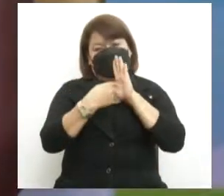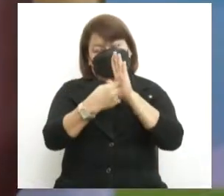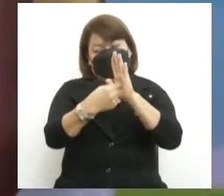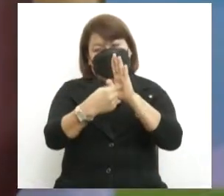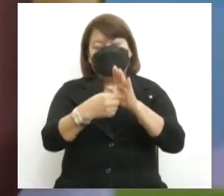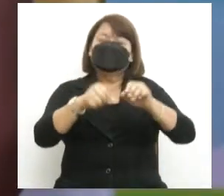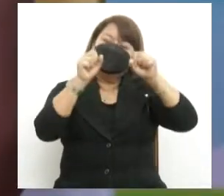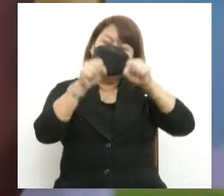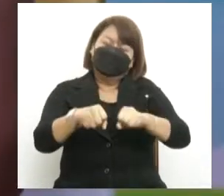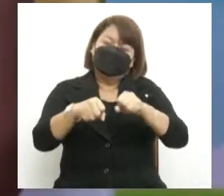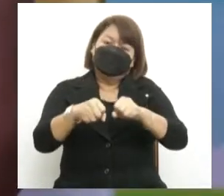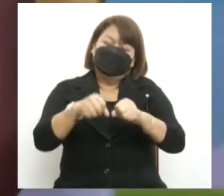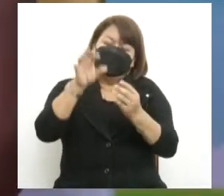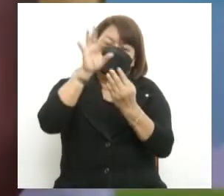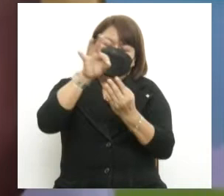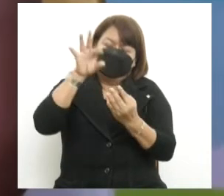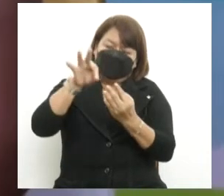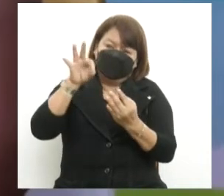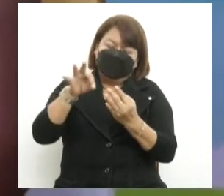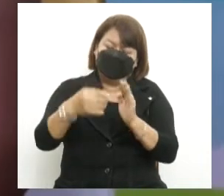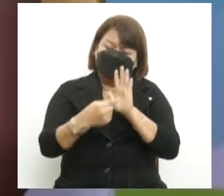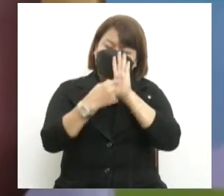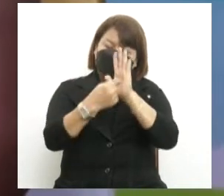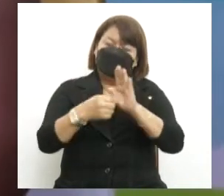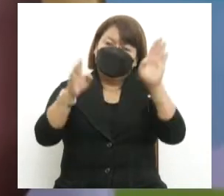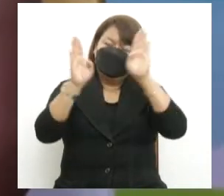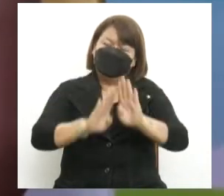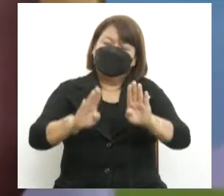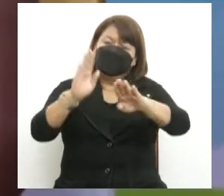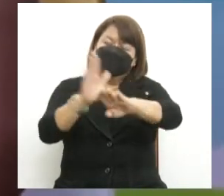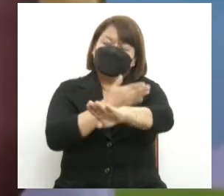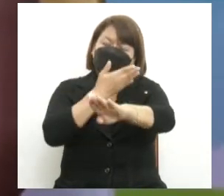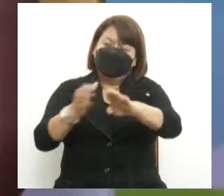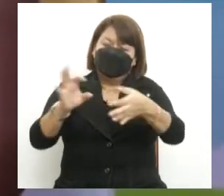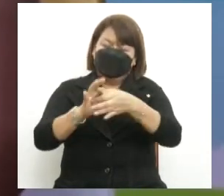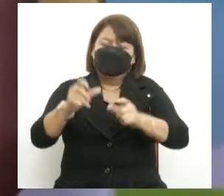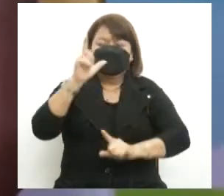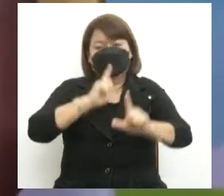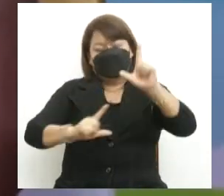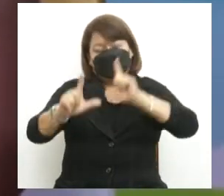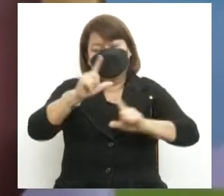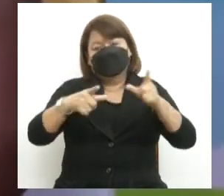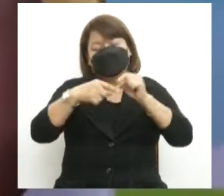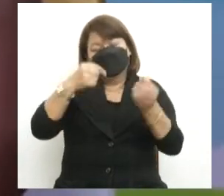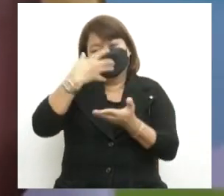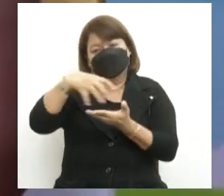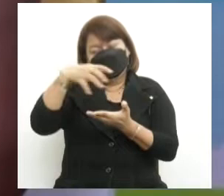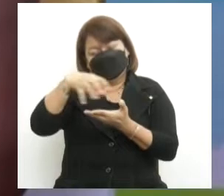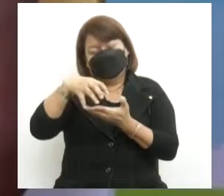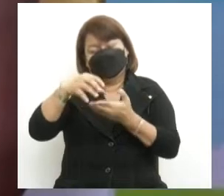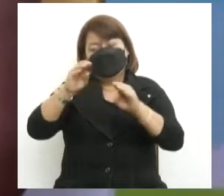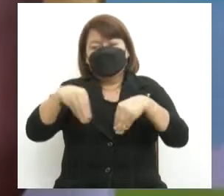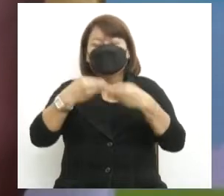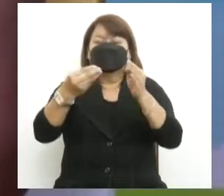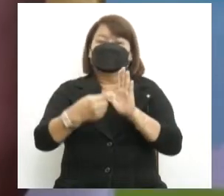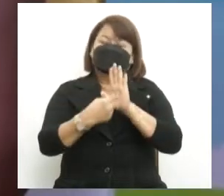ถให้นักเรียนเลือกที่จะนำเสนอในรูปแบบเพลงที่เกี่ยวกับตัวละครในวรรณคดีเพื่อให้การนำเสนอน่าส